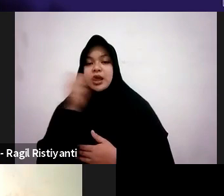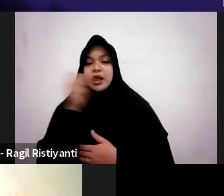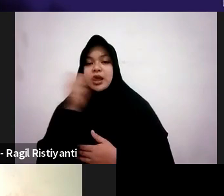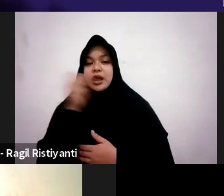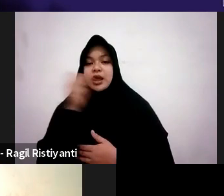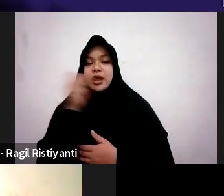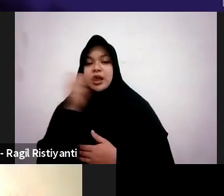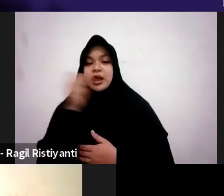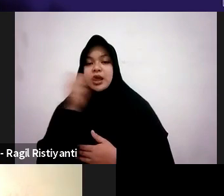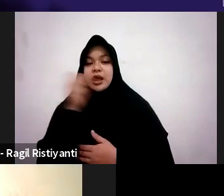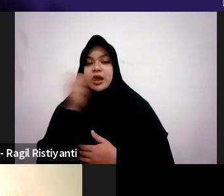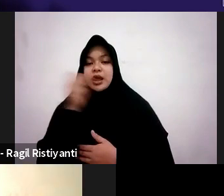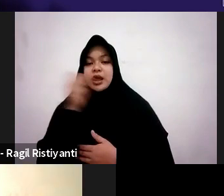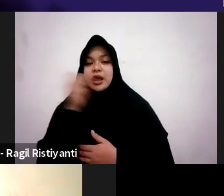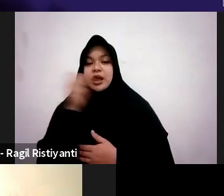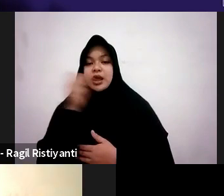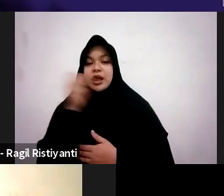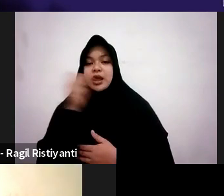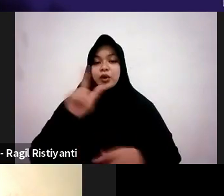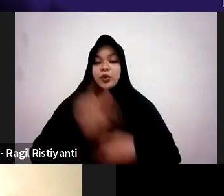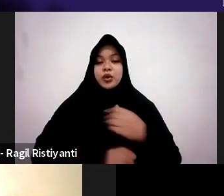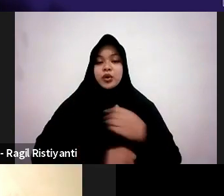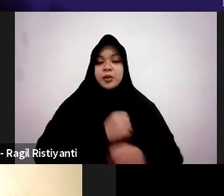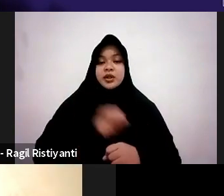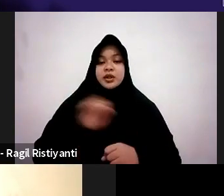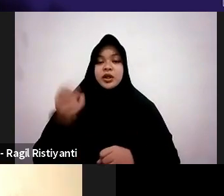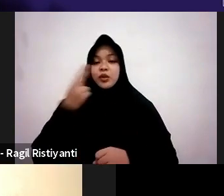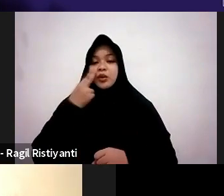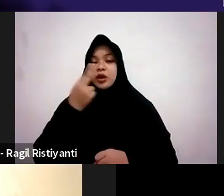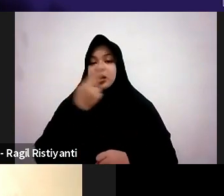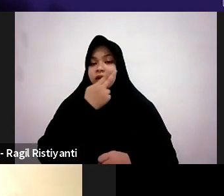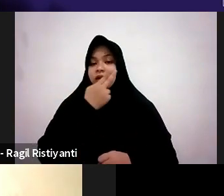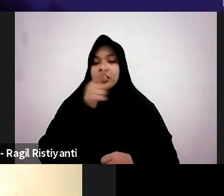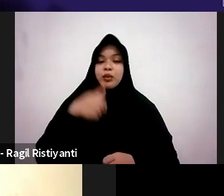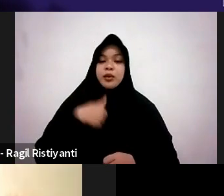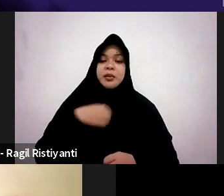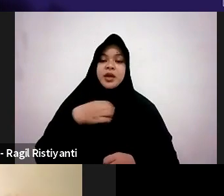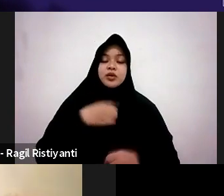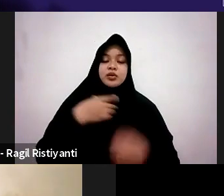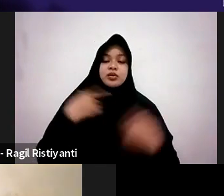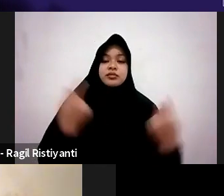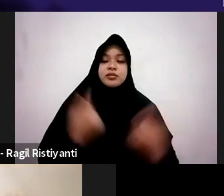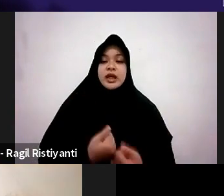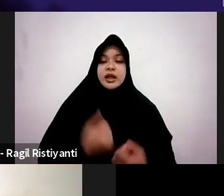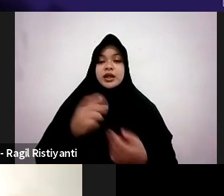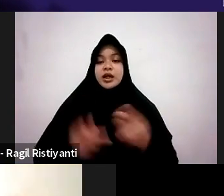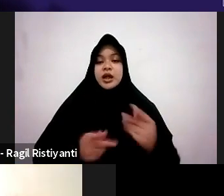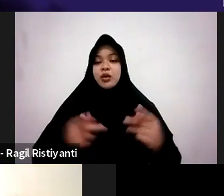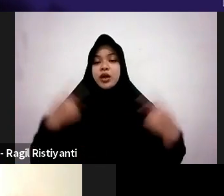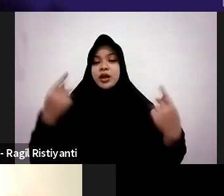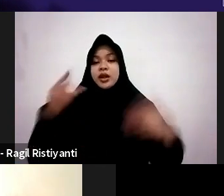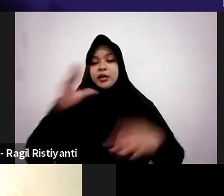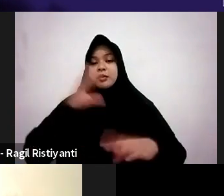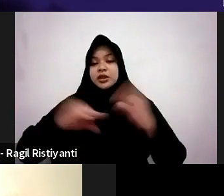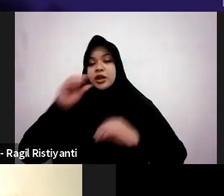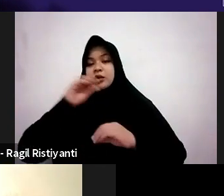gitu terus dia bikin lagu-lagu dan sangat banyak yang mengasihi saya tuh Hai seandainya kita bicara bukan